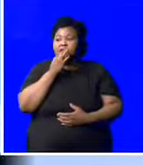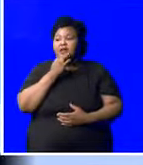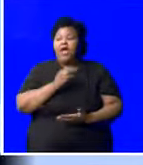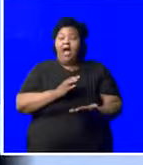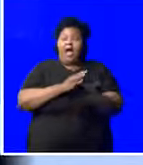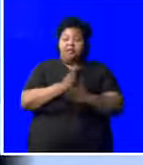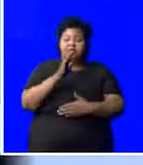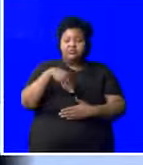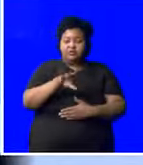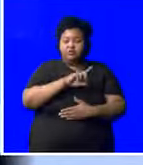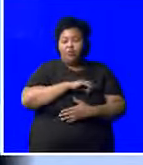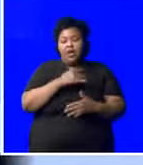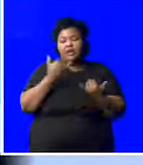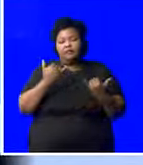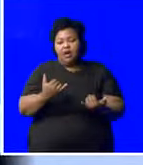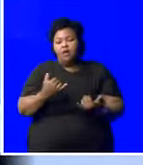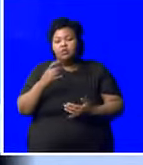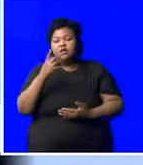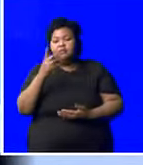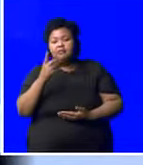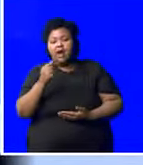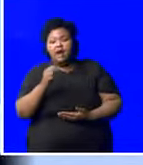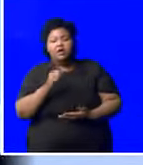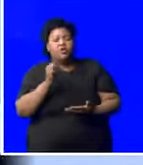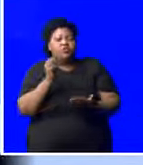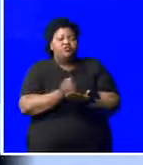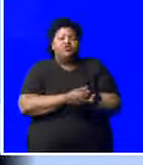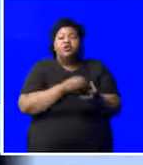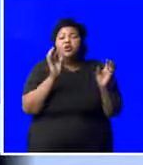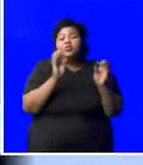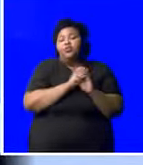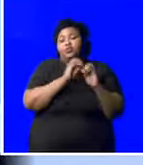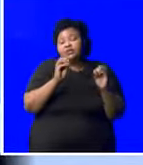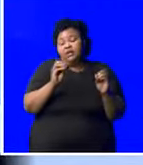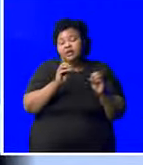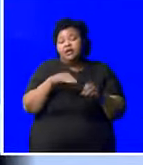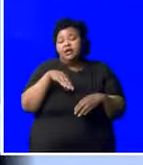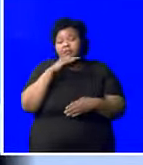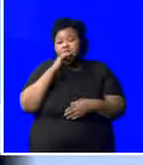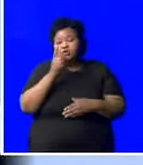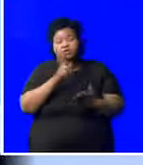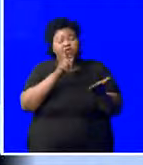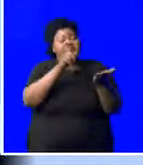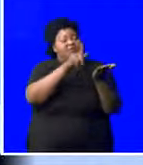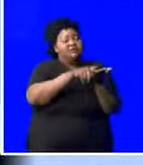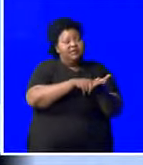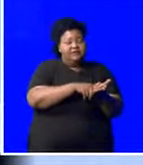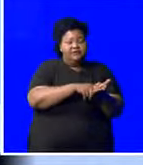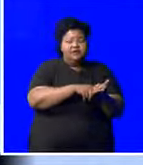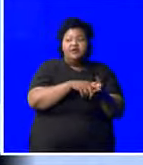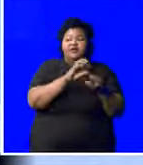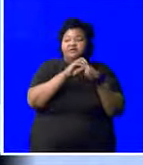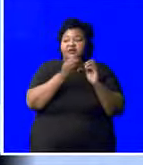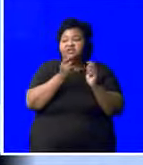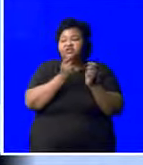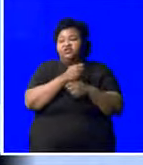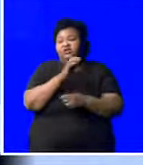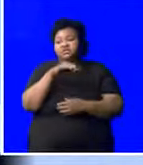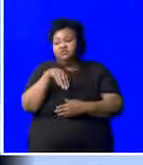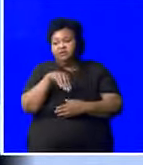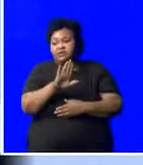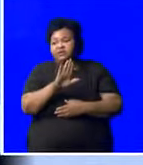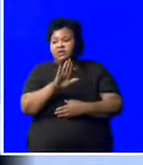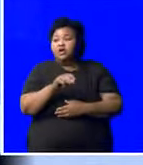atitholakali. Kube nendlela yekubuketwa le mithetho kuthi le mali